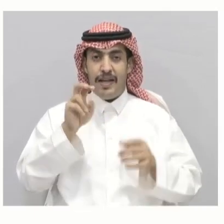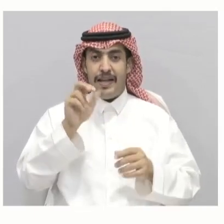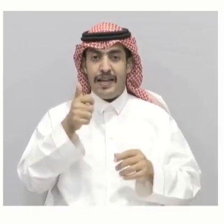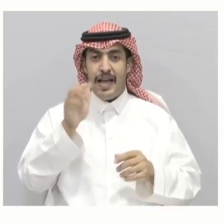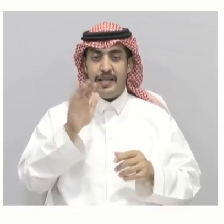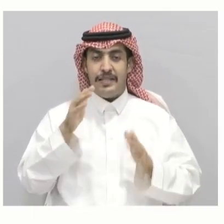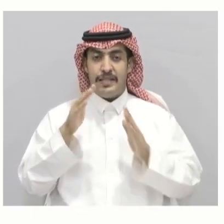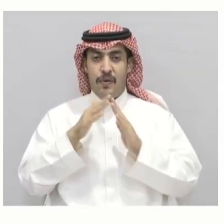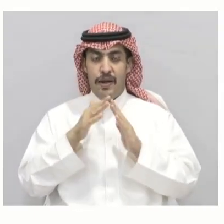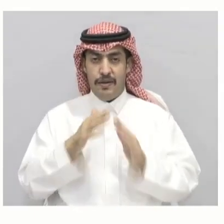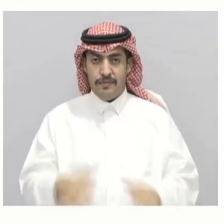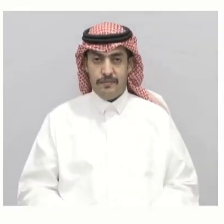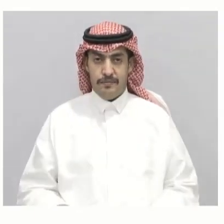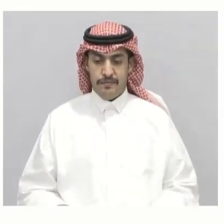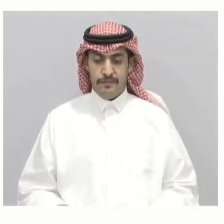الزوايا